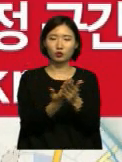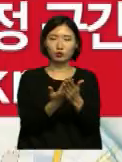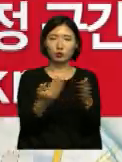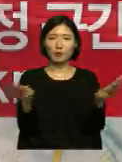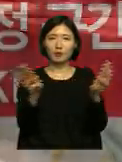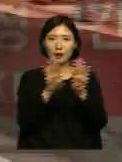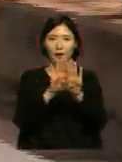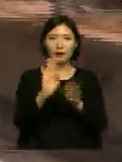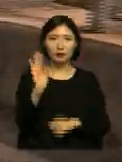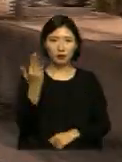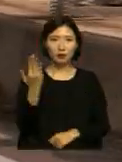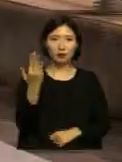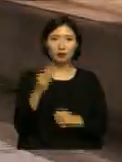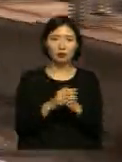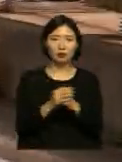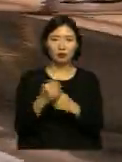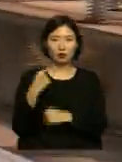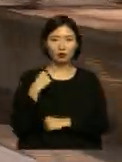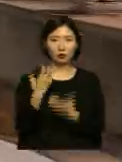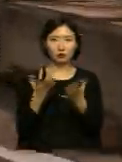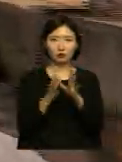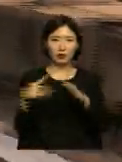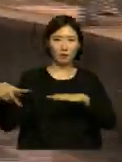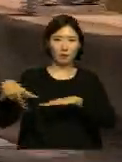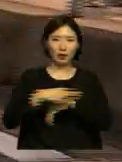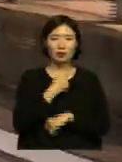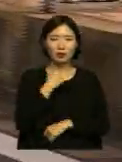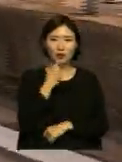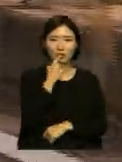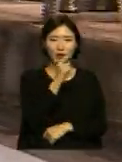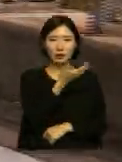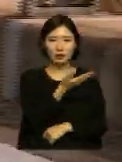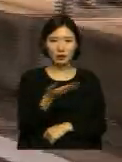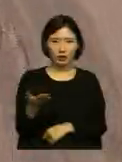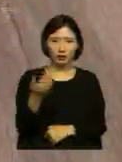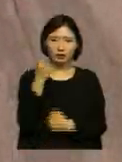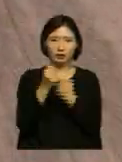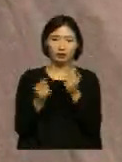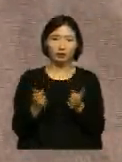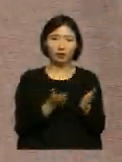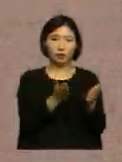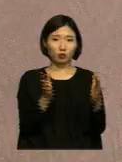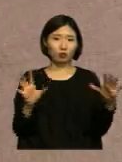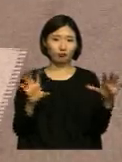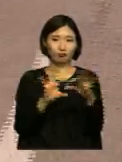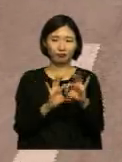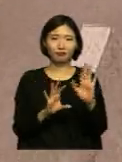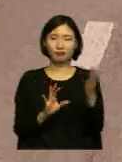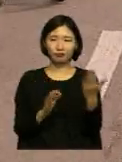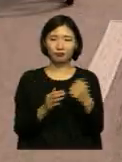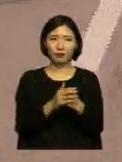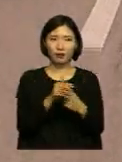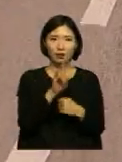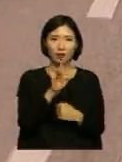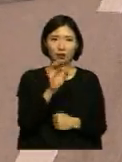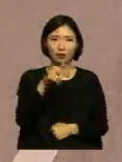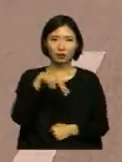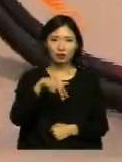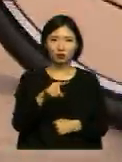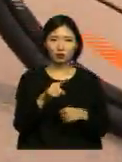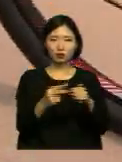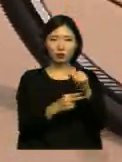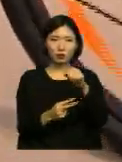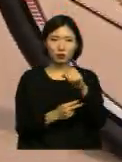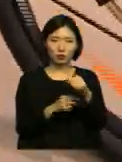철거됩니다. 이와 함께 군부대로 단절됐던 한강변 자전거길도 연결됩니다. 행주대교 북단에서